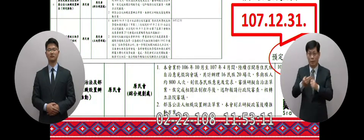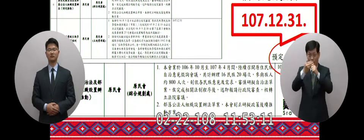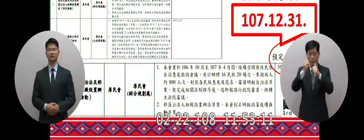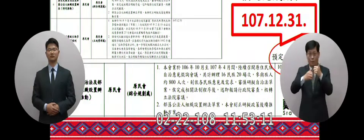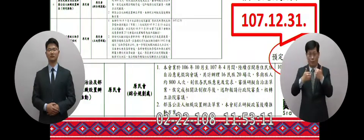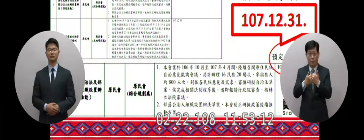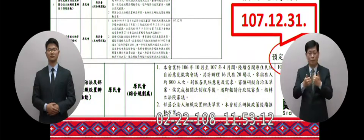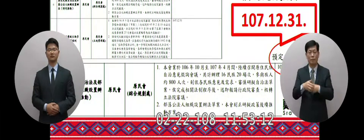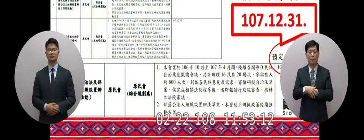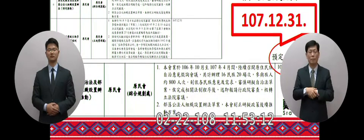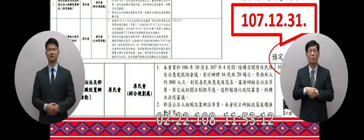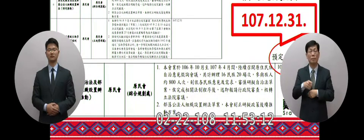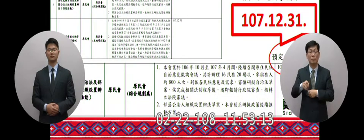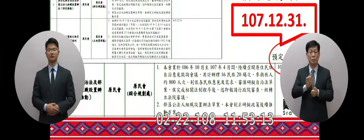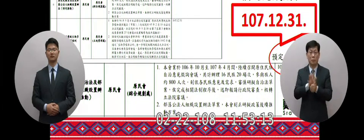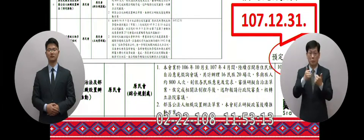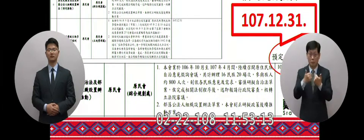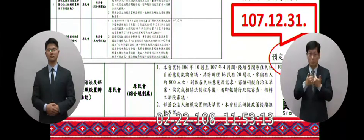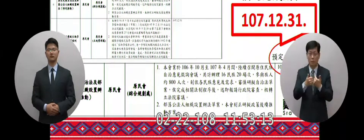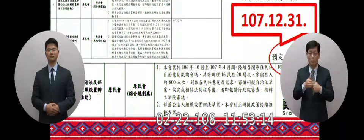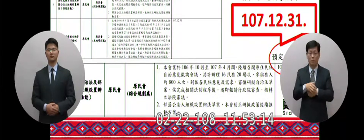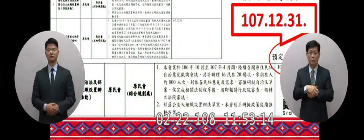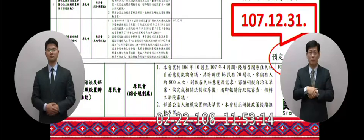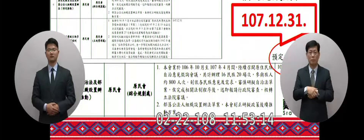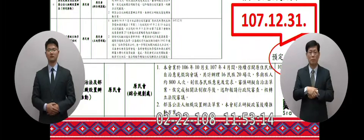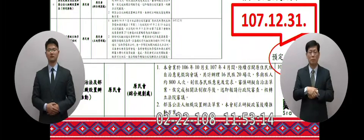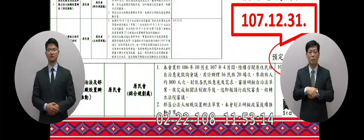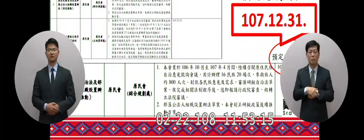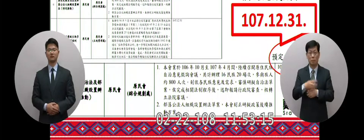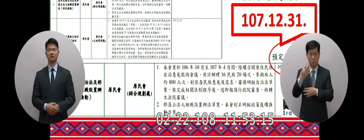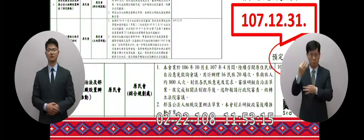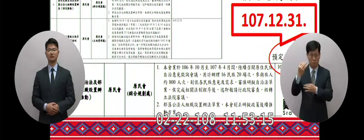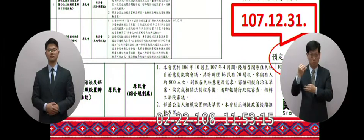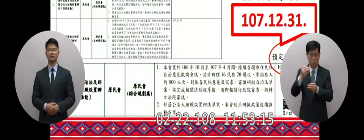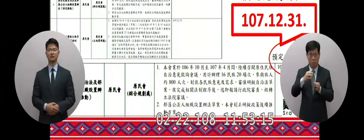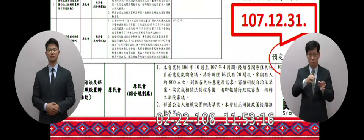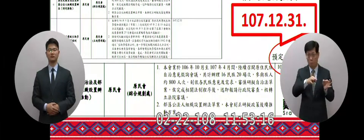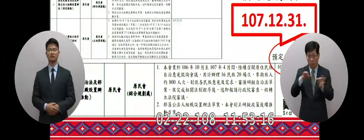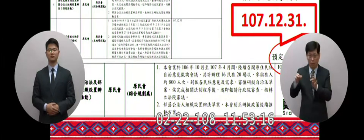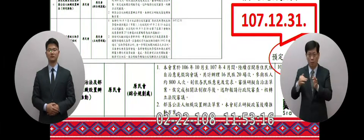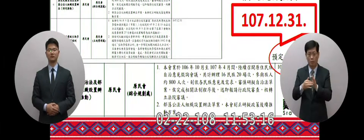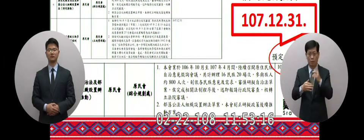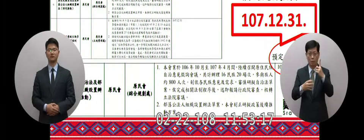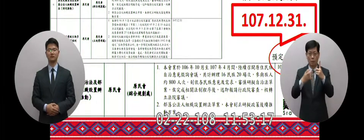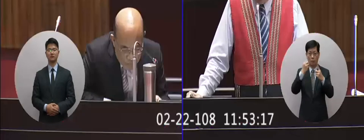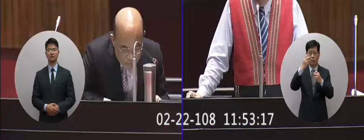会啊，原基法推动会，把期程延后到